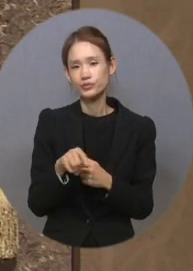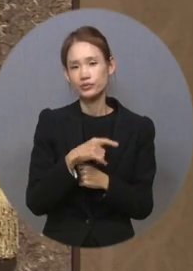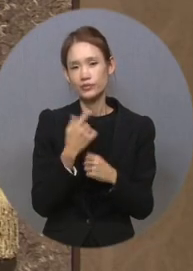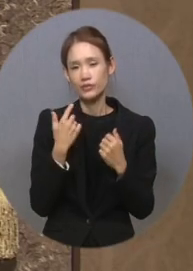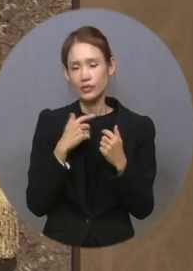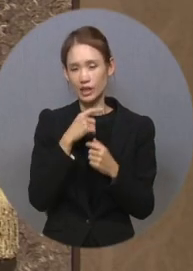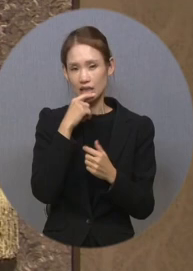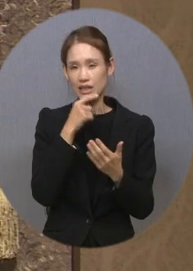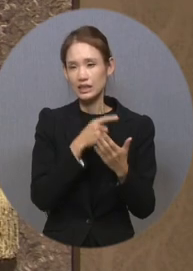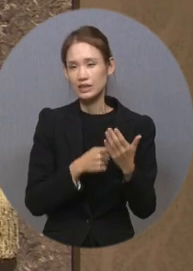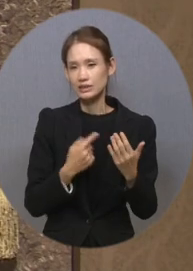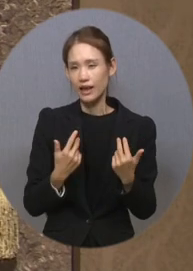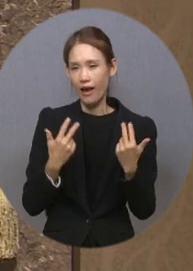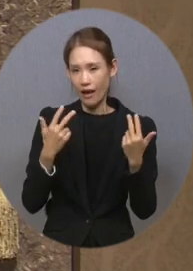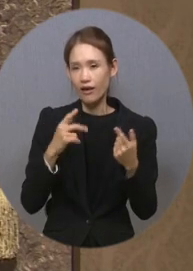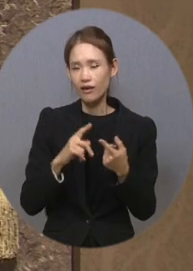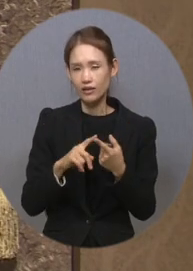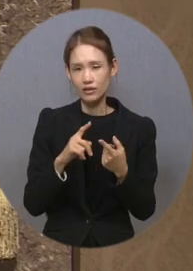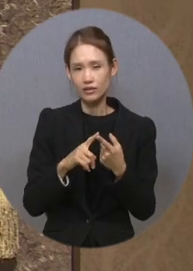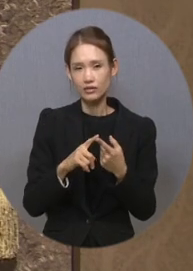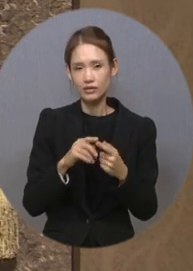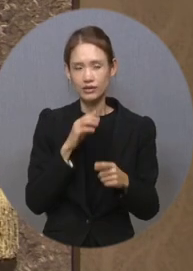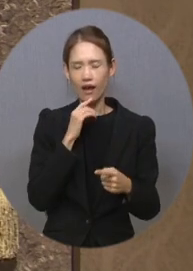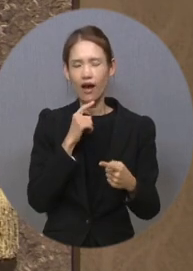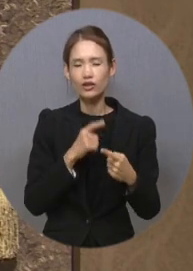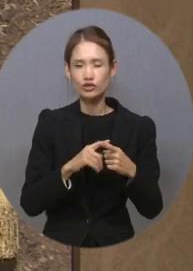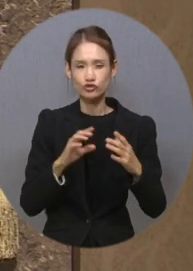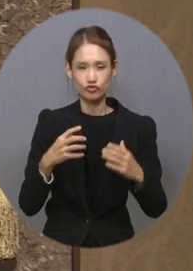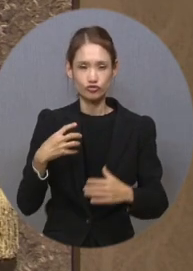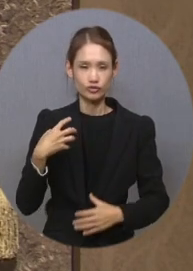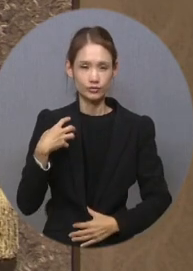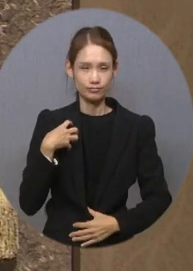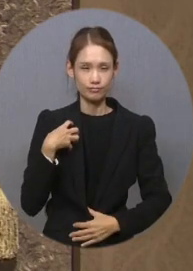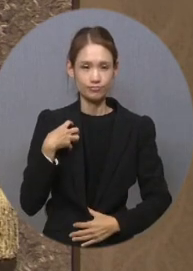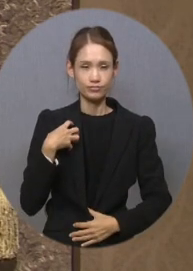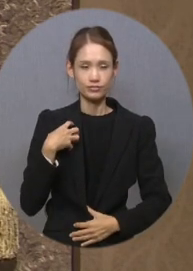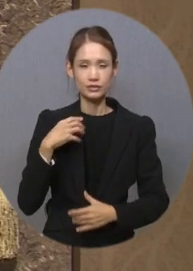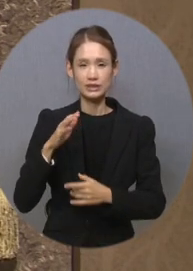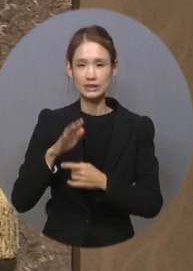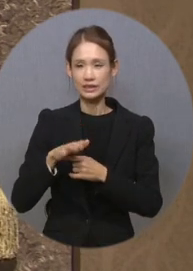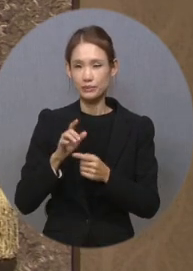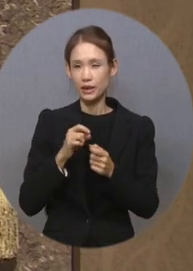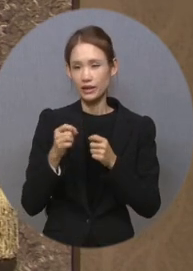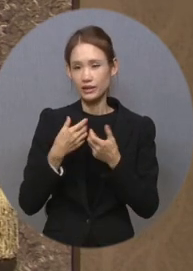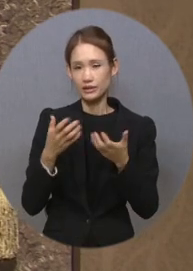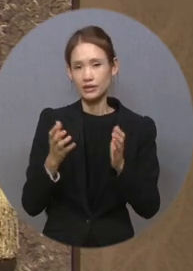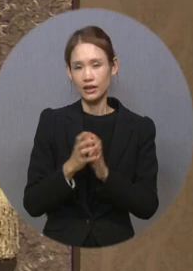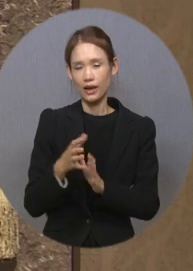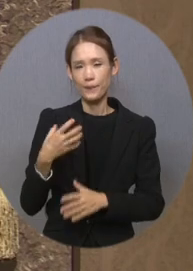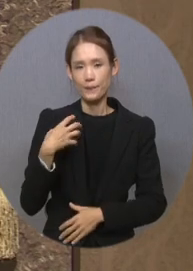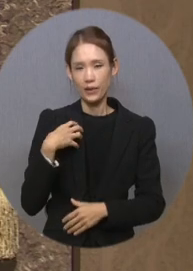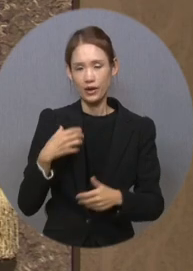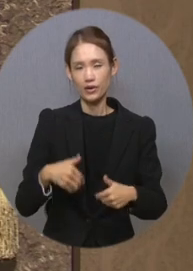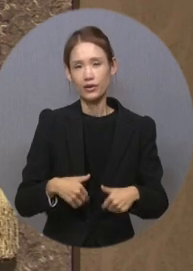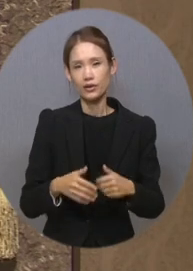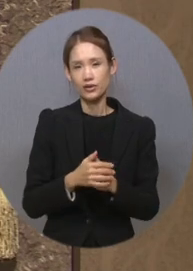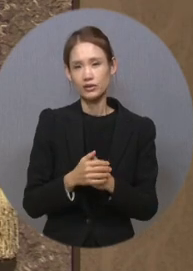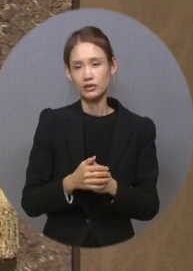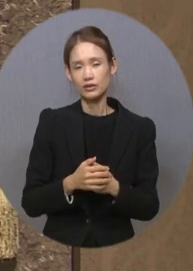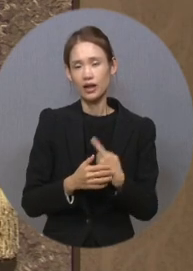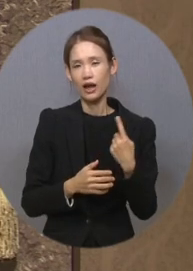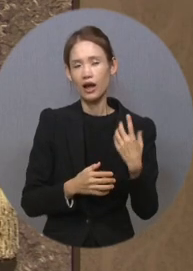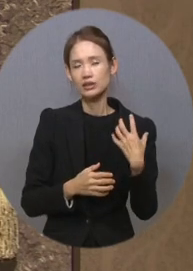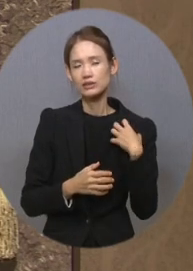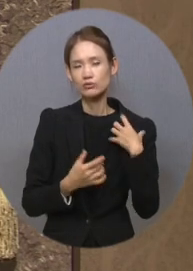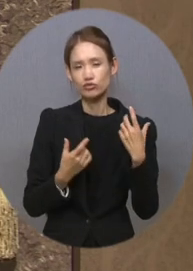희생에 대해서는 당연히 국가가 해야 되지만은 우리 지방자치단체에서도 해야 됩니다. 하나의